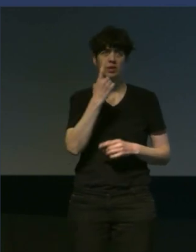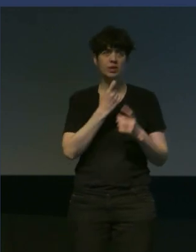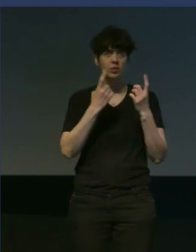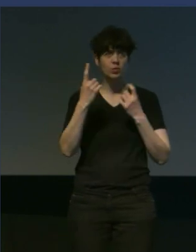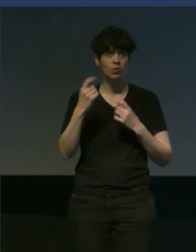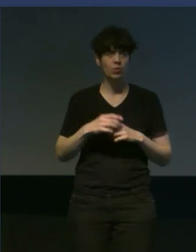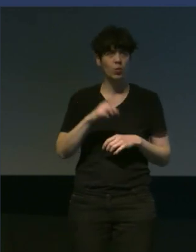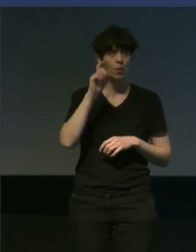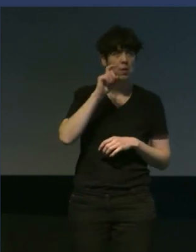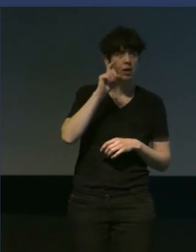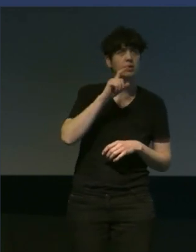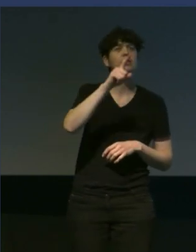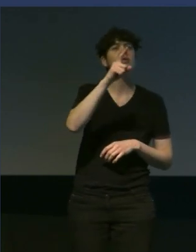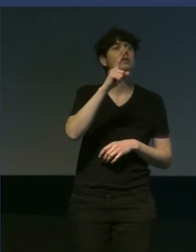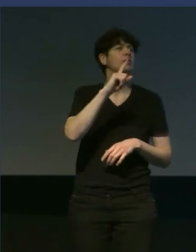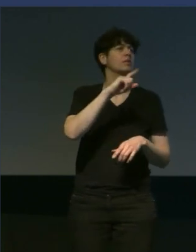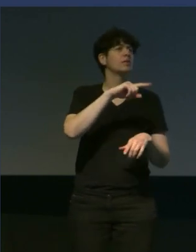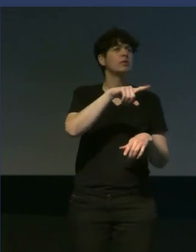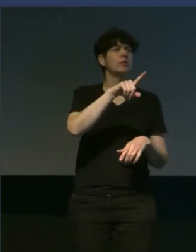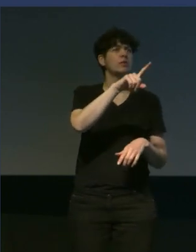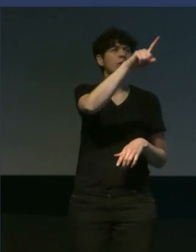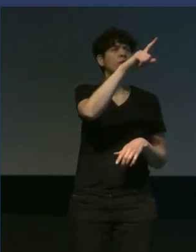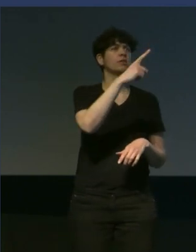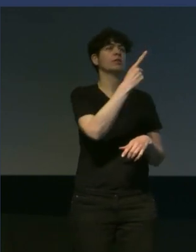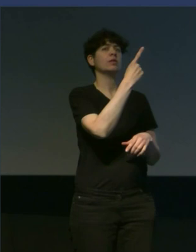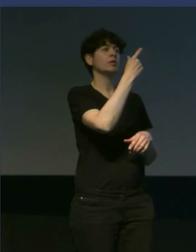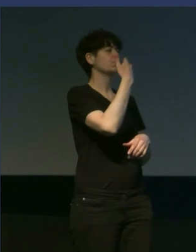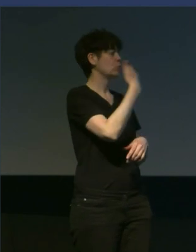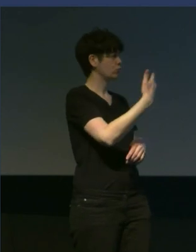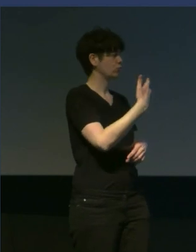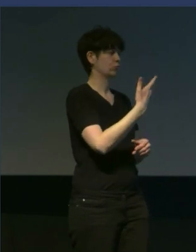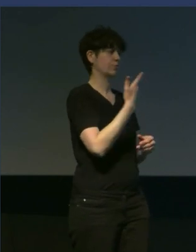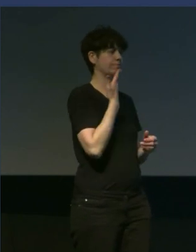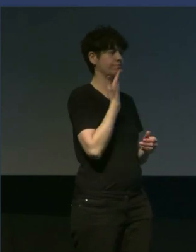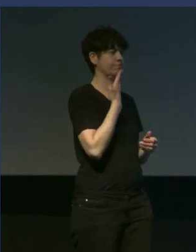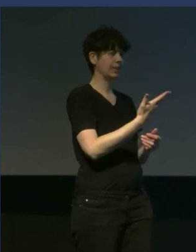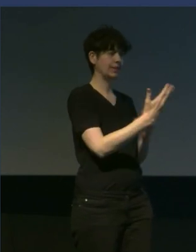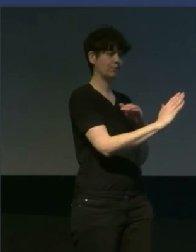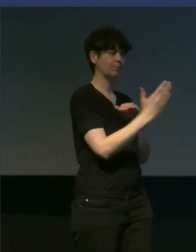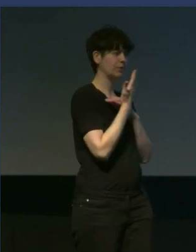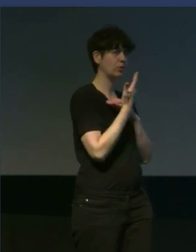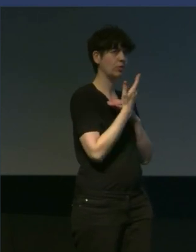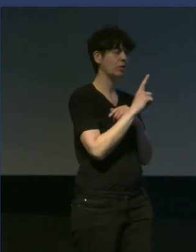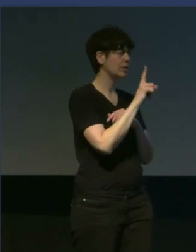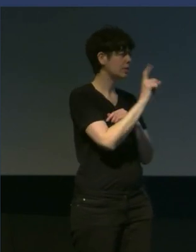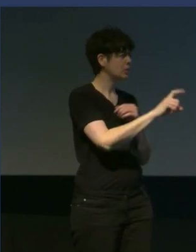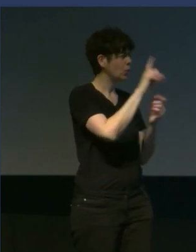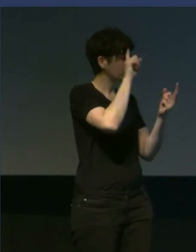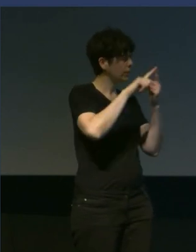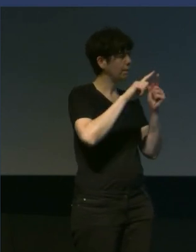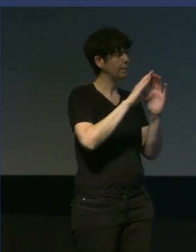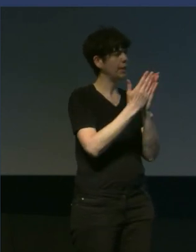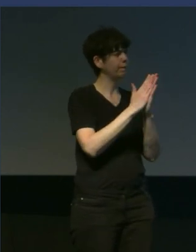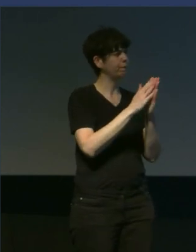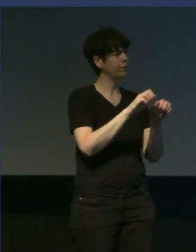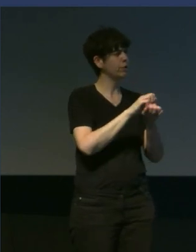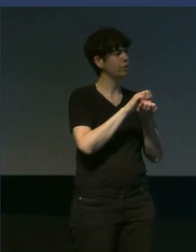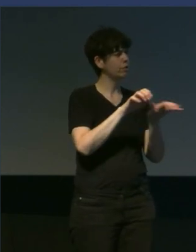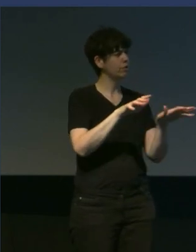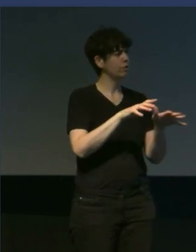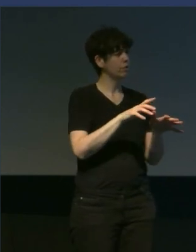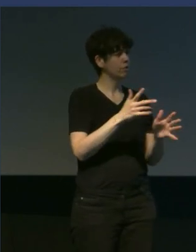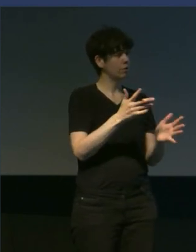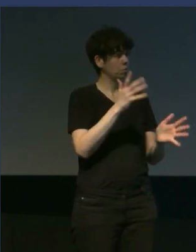remarques? Bonjour, merci pour la présentation. Petite question. Pour le rayonnement du livre, est-ce qu'il est prévu qu'il soit édité